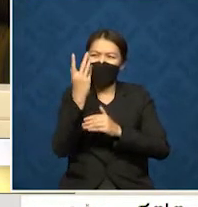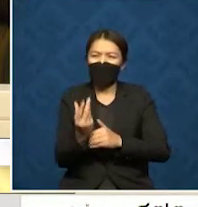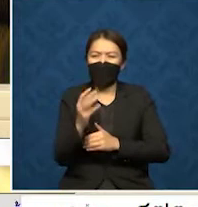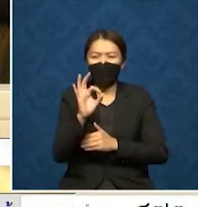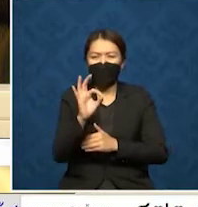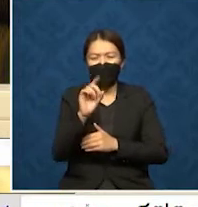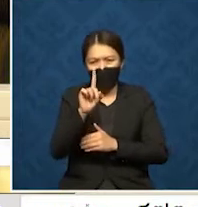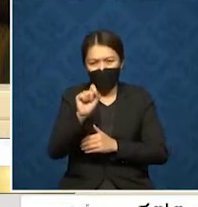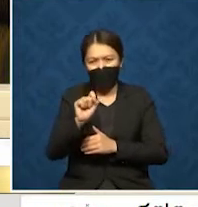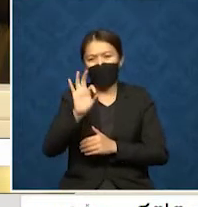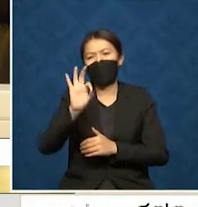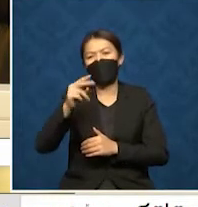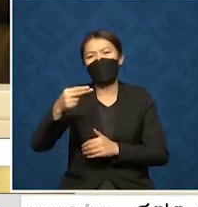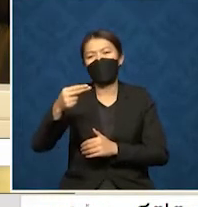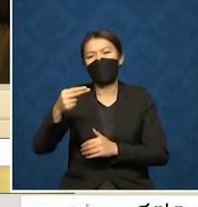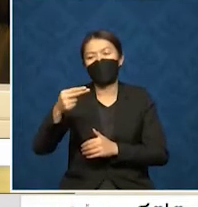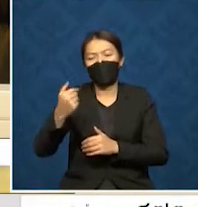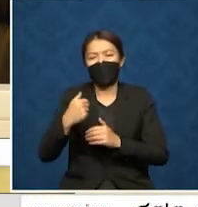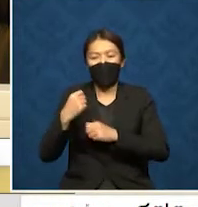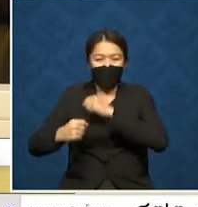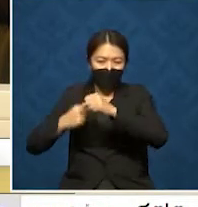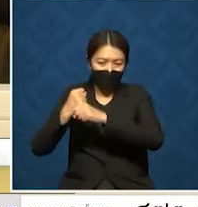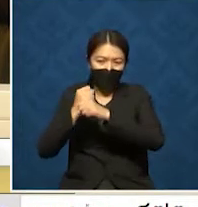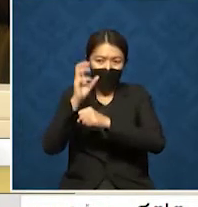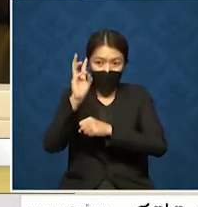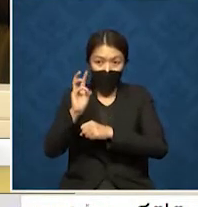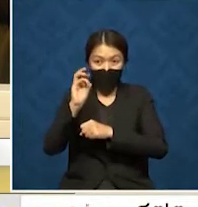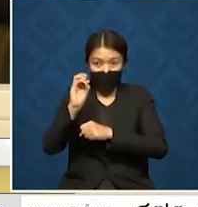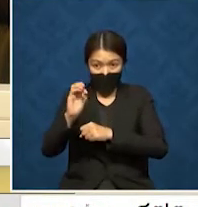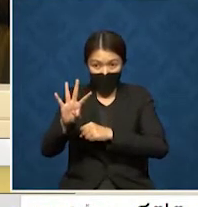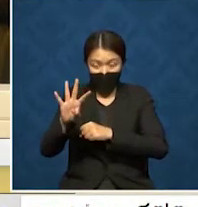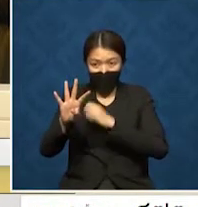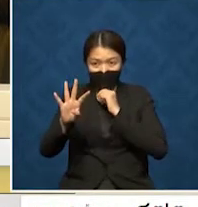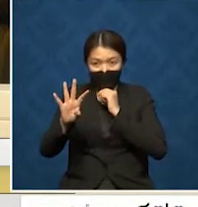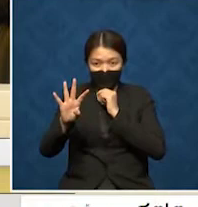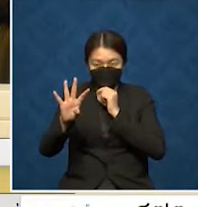190,000 เศษและในปี64